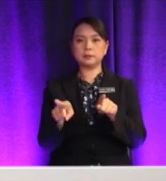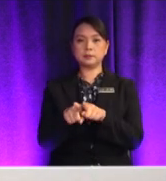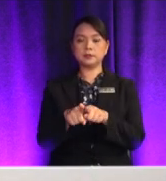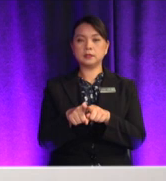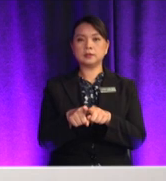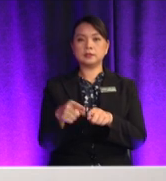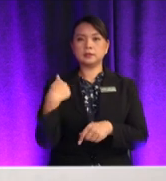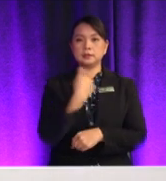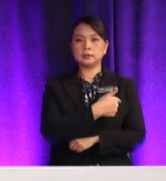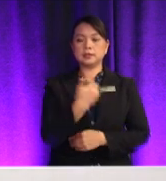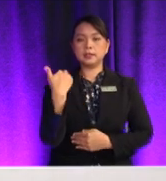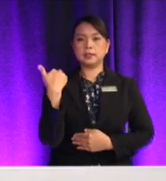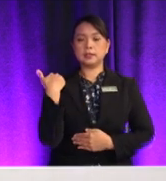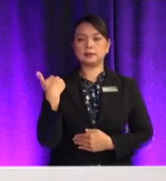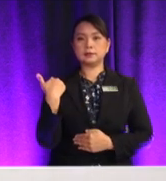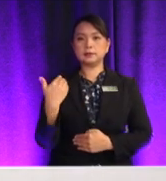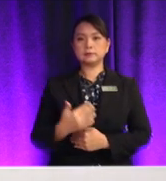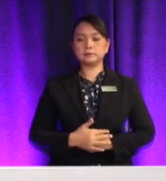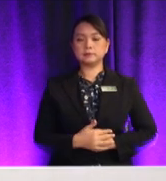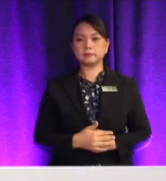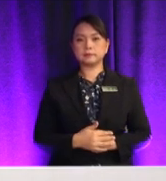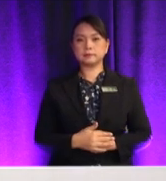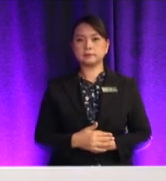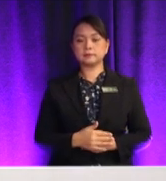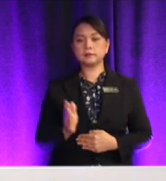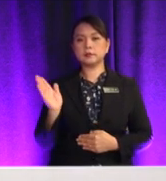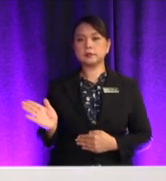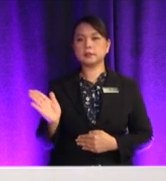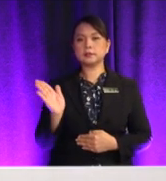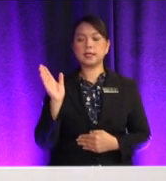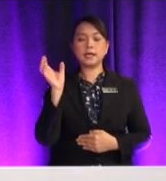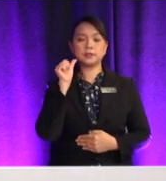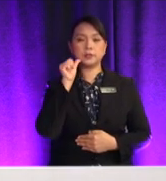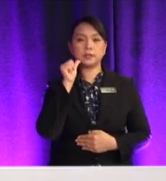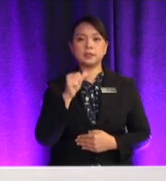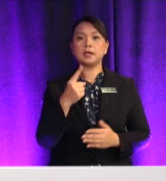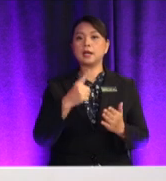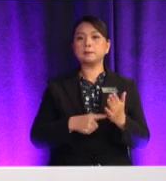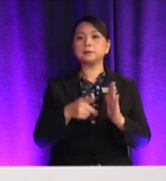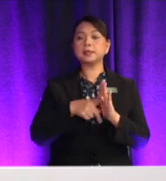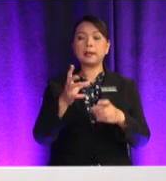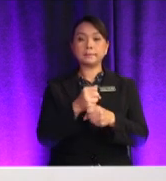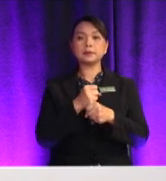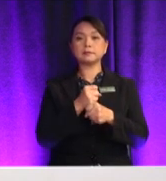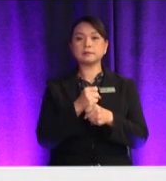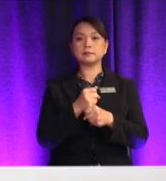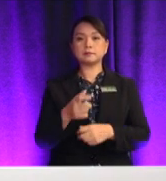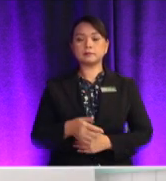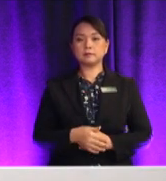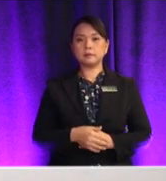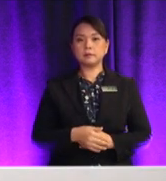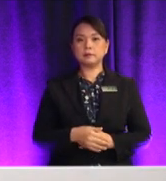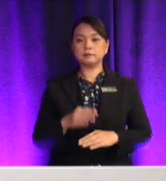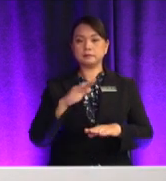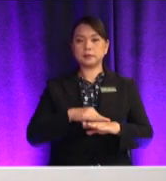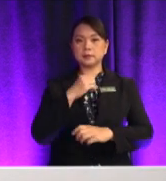kita Cik Ashwinda Kautaja. Apa yang Cik Ashwinda dapat mengunjungi program kita pada hari ini? Pada tahun